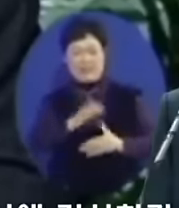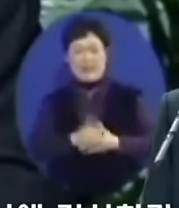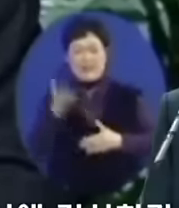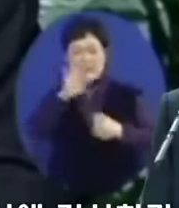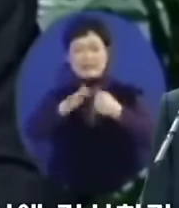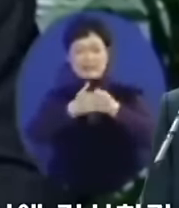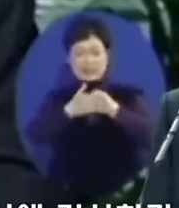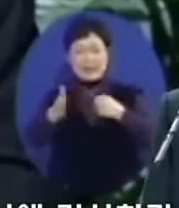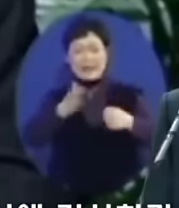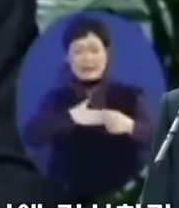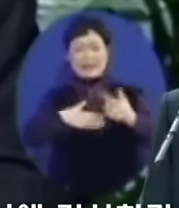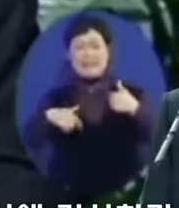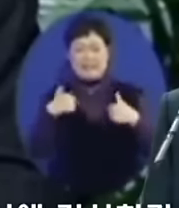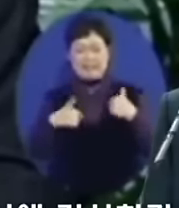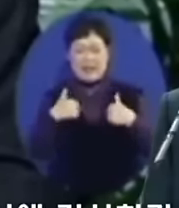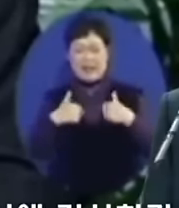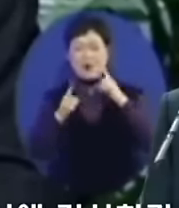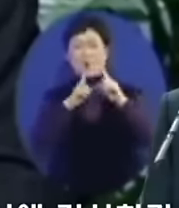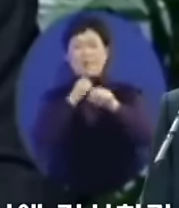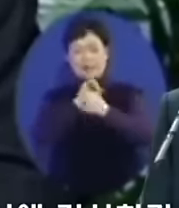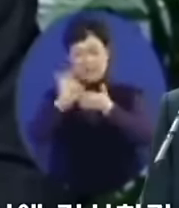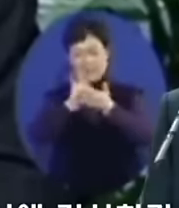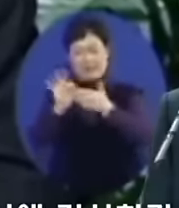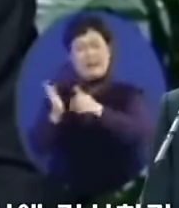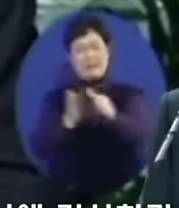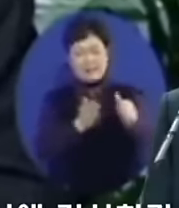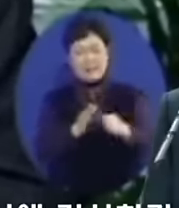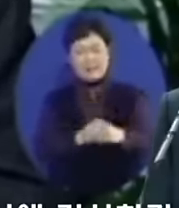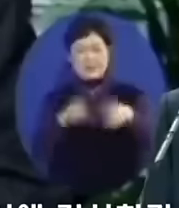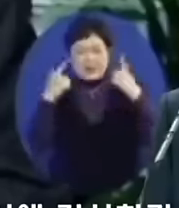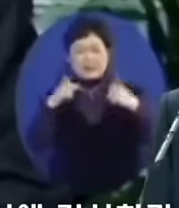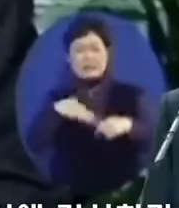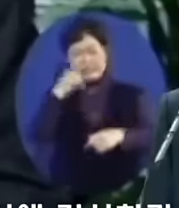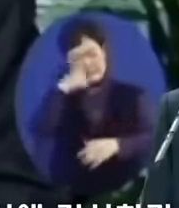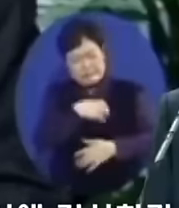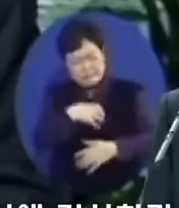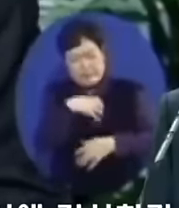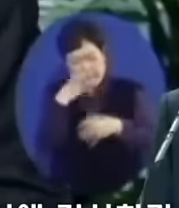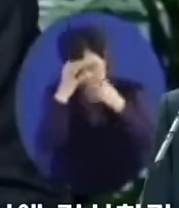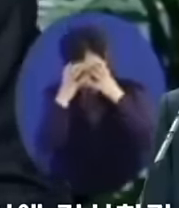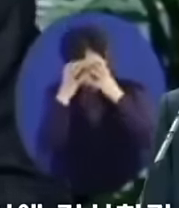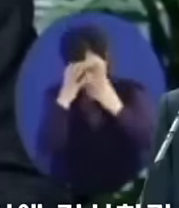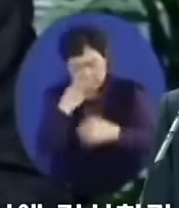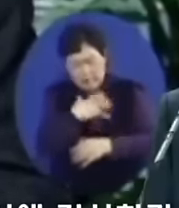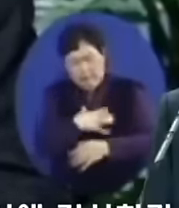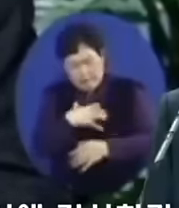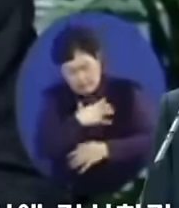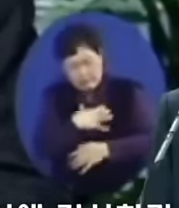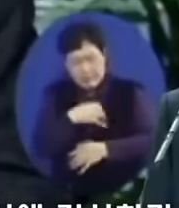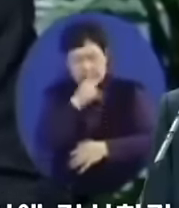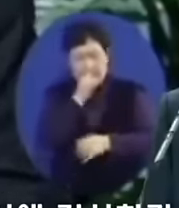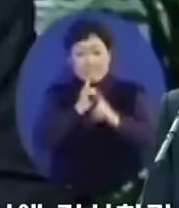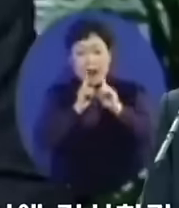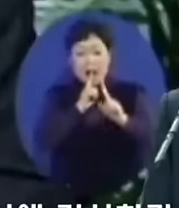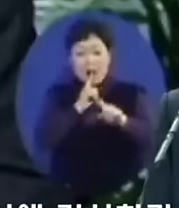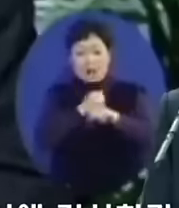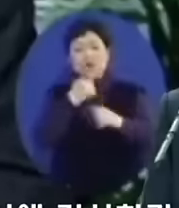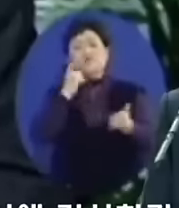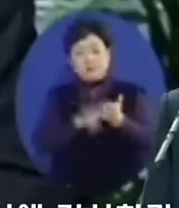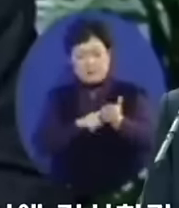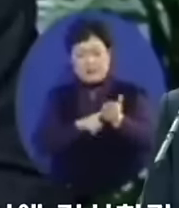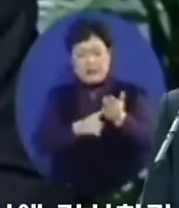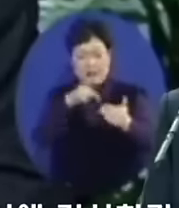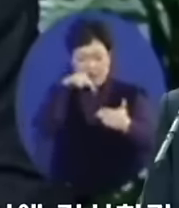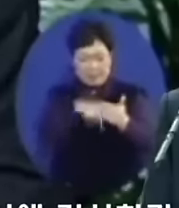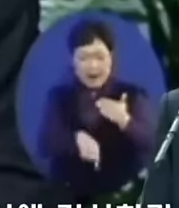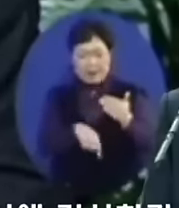그러므로 나는 기쁘다고 말을 해야 되는 것입니다. 늘 나는 슬프다, 나는 고통스럽다, 괴롭다, 그렇게 말하기는 쉽습니다.